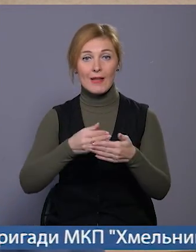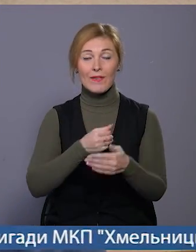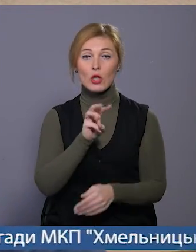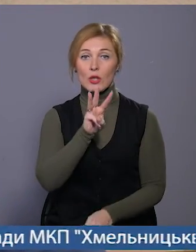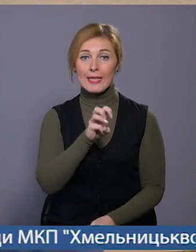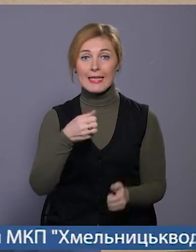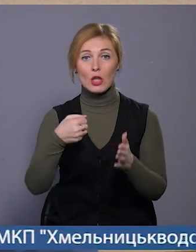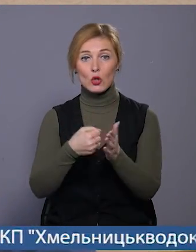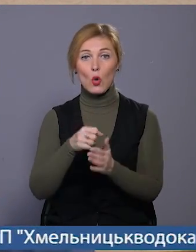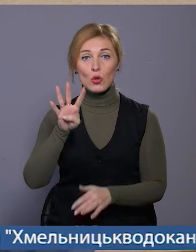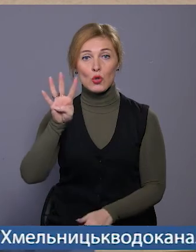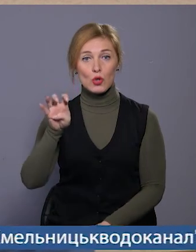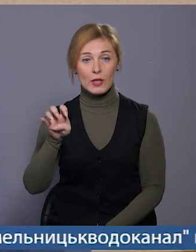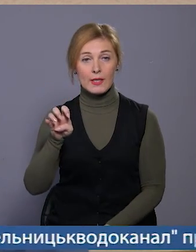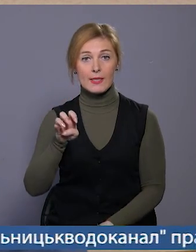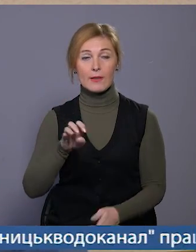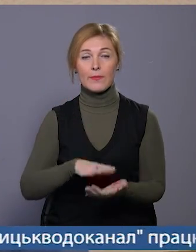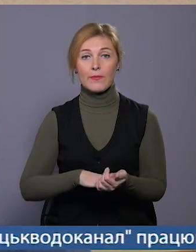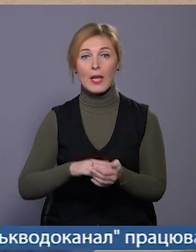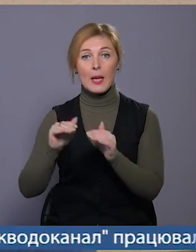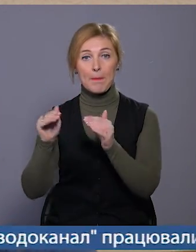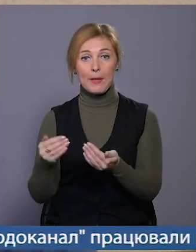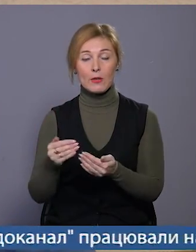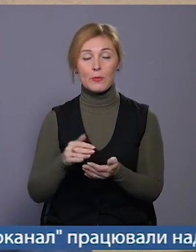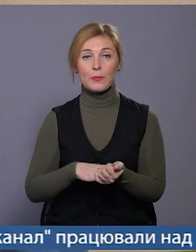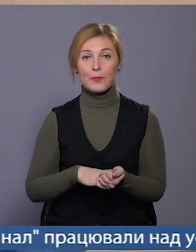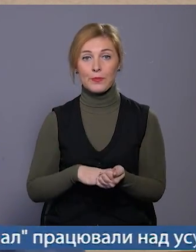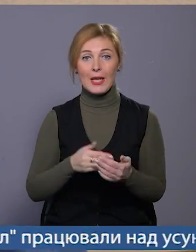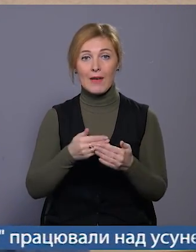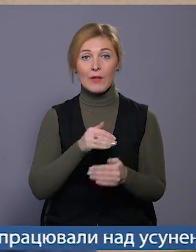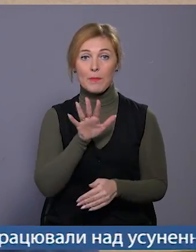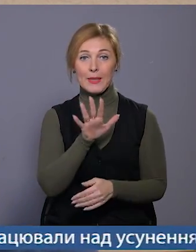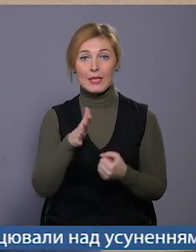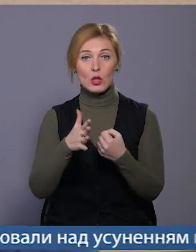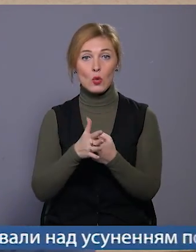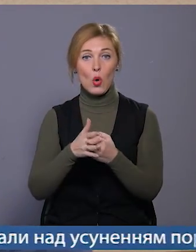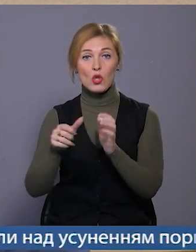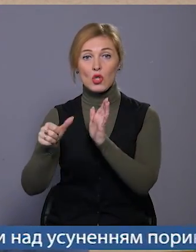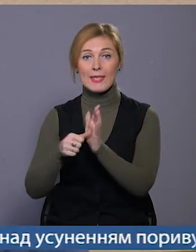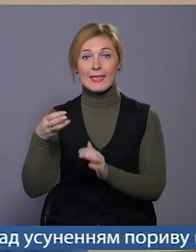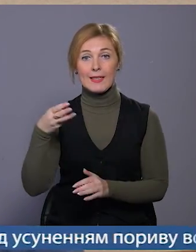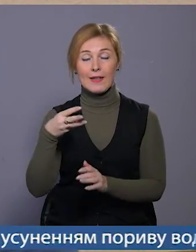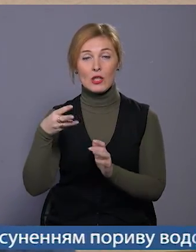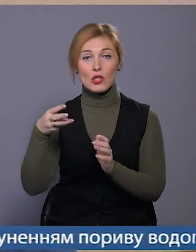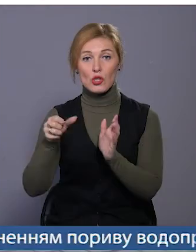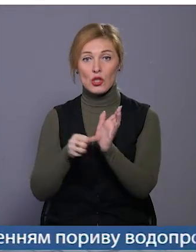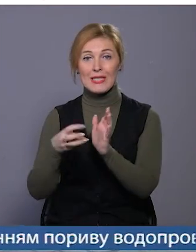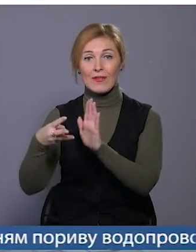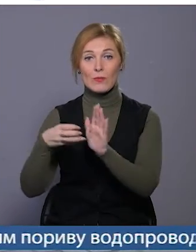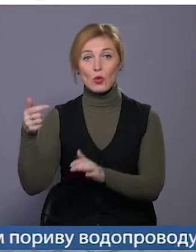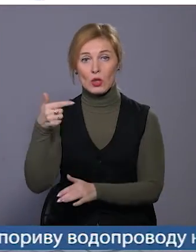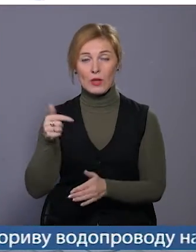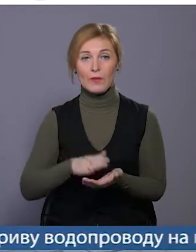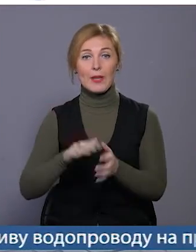300 до 400 неоподаткованих мінімум громадян, тобто від 5100 до 6800 гривень.